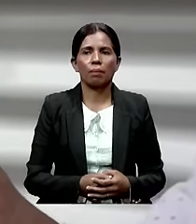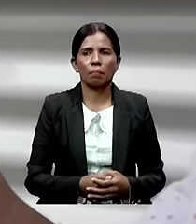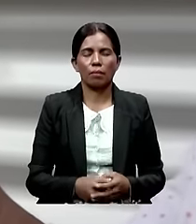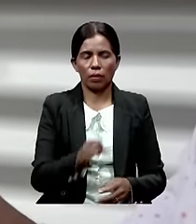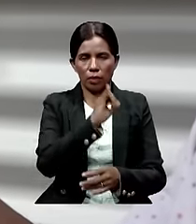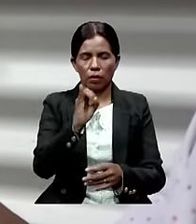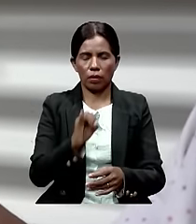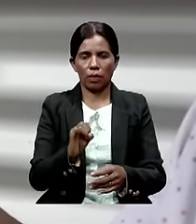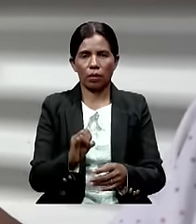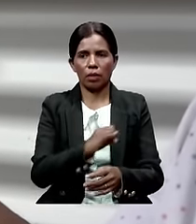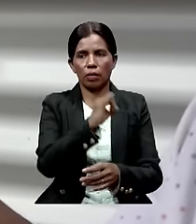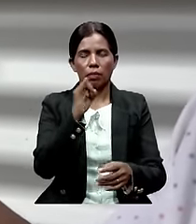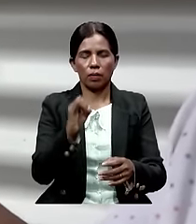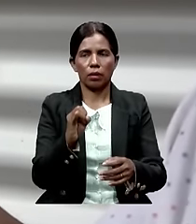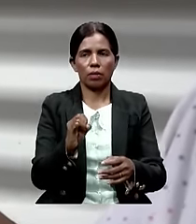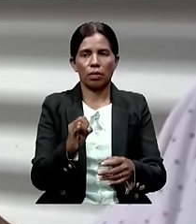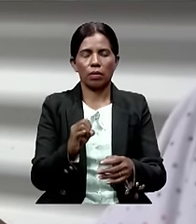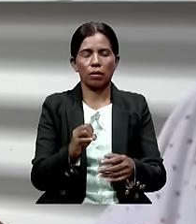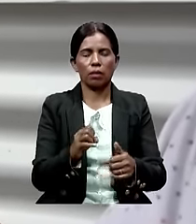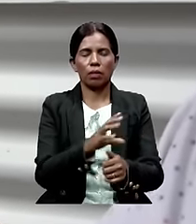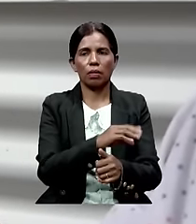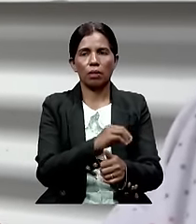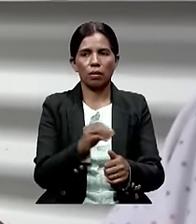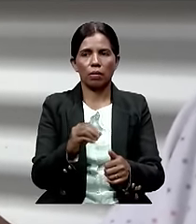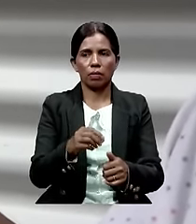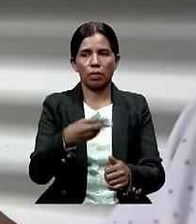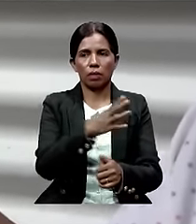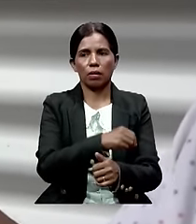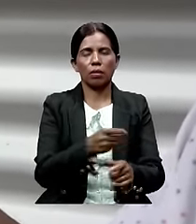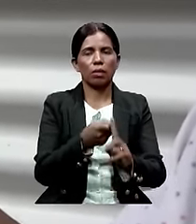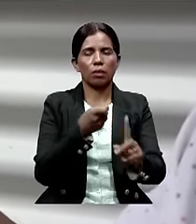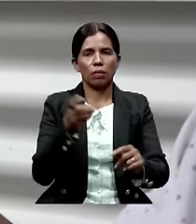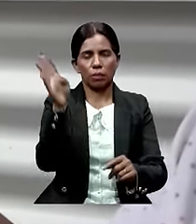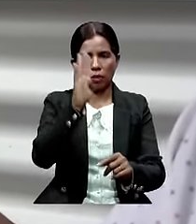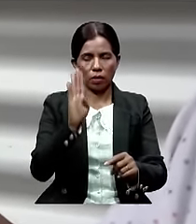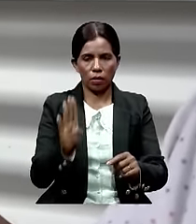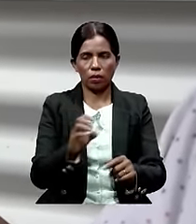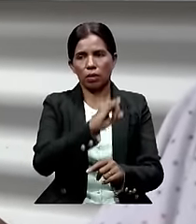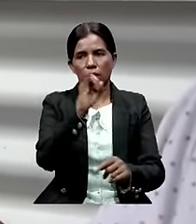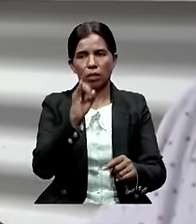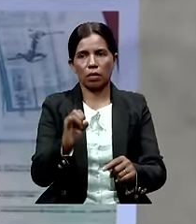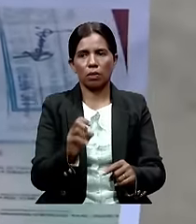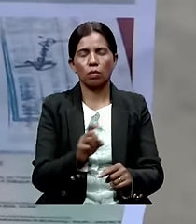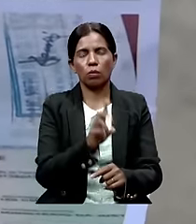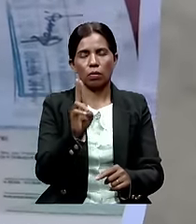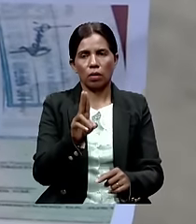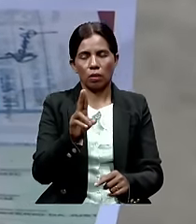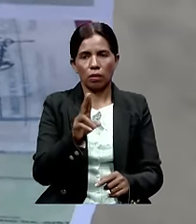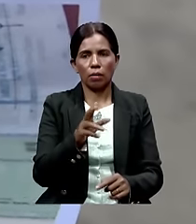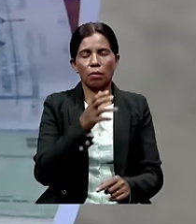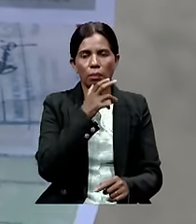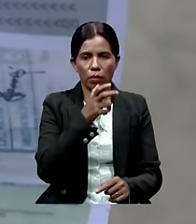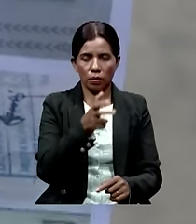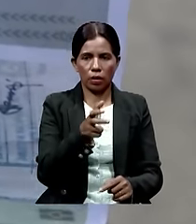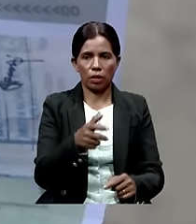primeru patrang nih interview dulu, interview kedua hire dia us Brazil. Nih interview liam Portugis. Iya nih